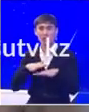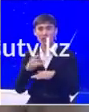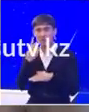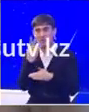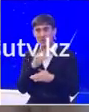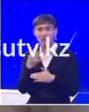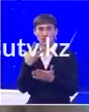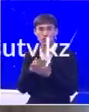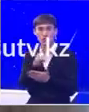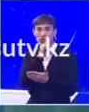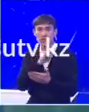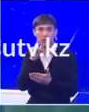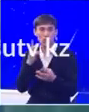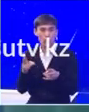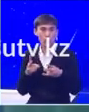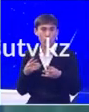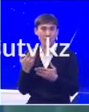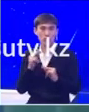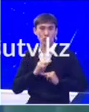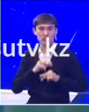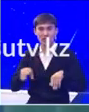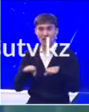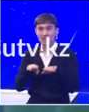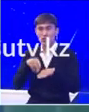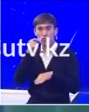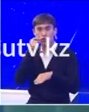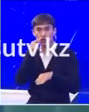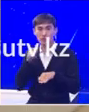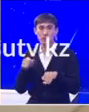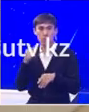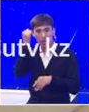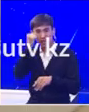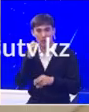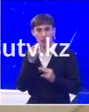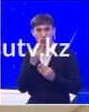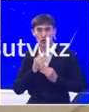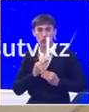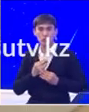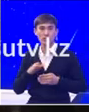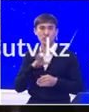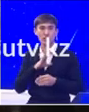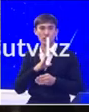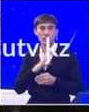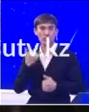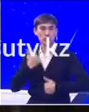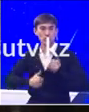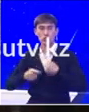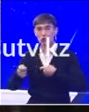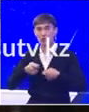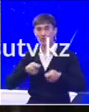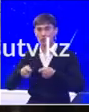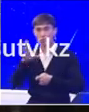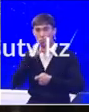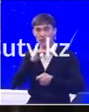Несмотря на свою женскую хрупкость, она трудилась наравне с мужчинами. Благодаря трудолюбию стала достойным руководителем.